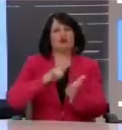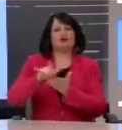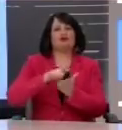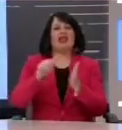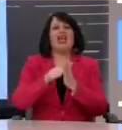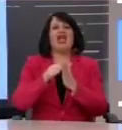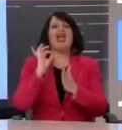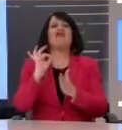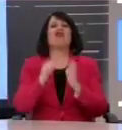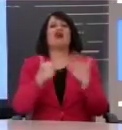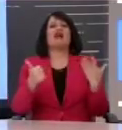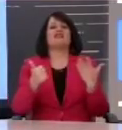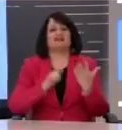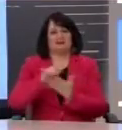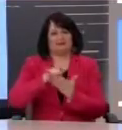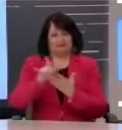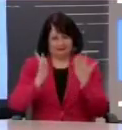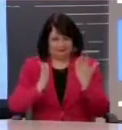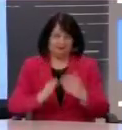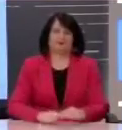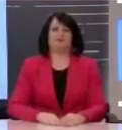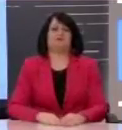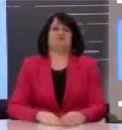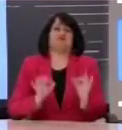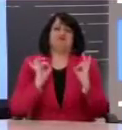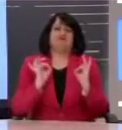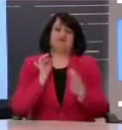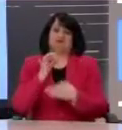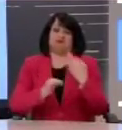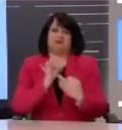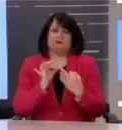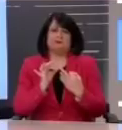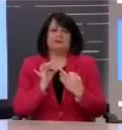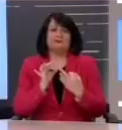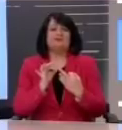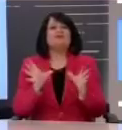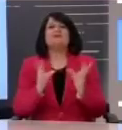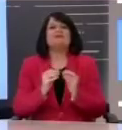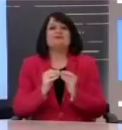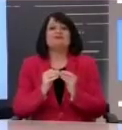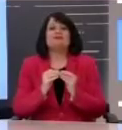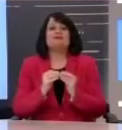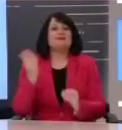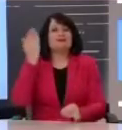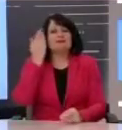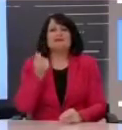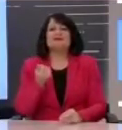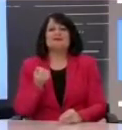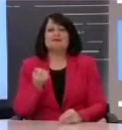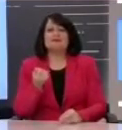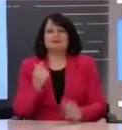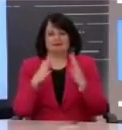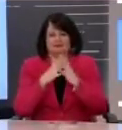F-16. Ας ξεκινήσω με το αυτονόητο, που έχει να κάνει με το ότι το κόστος της αναβάθμισης των